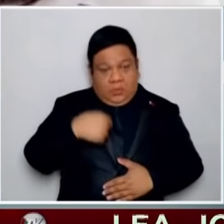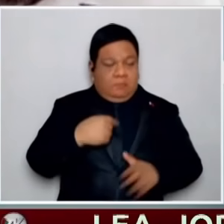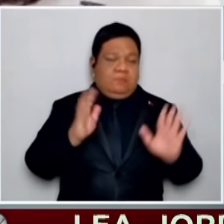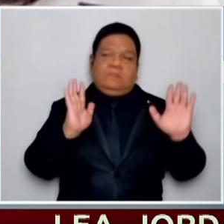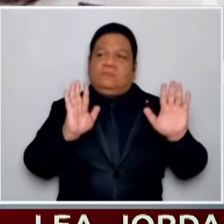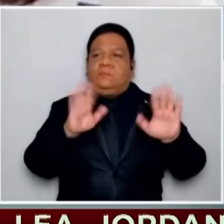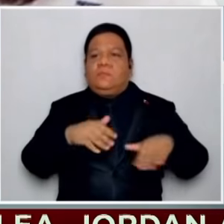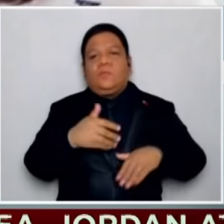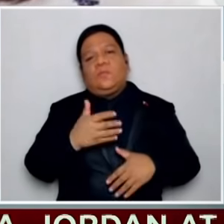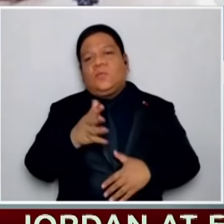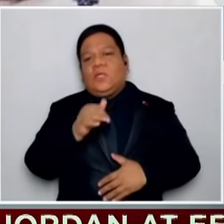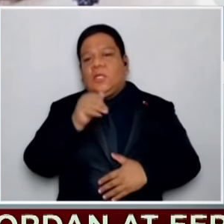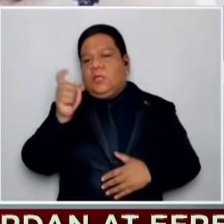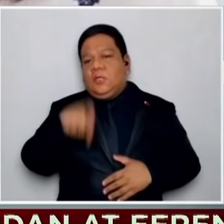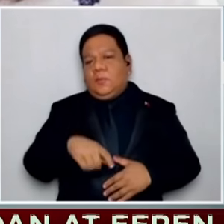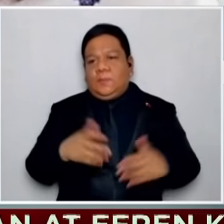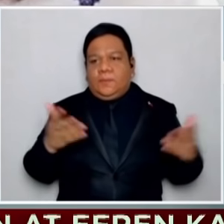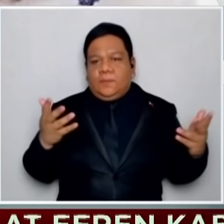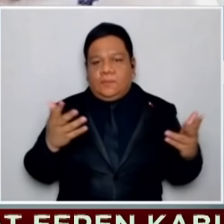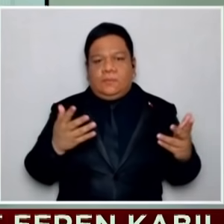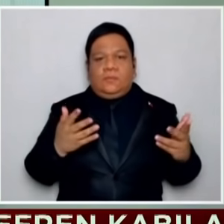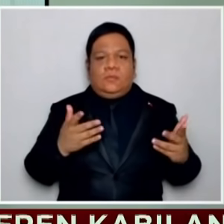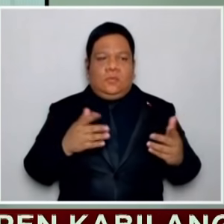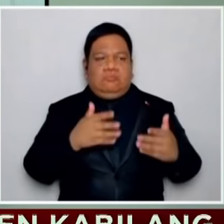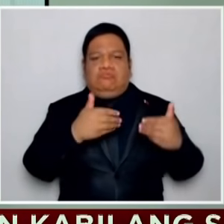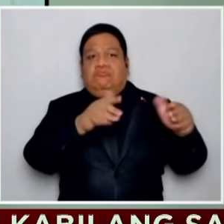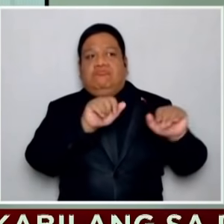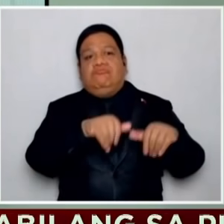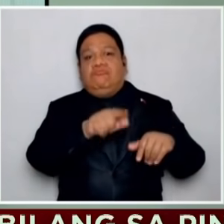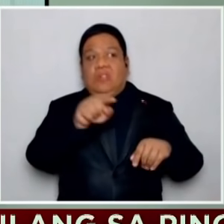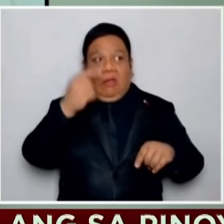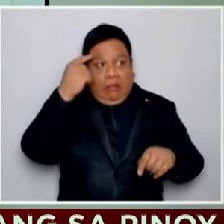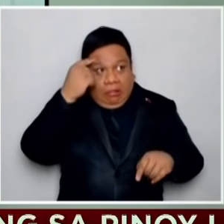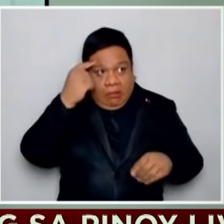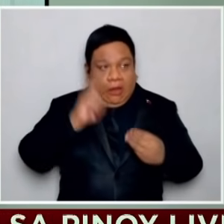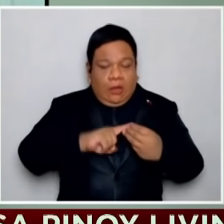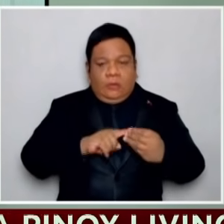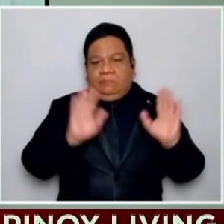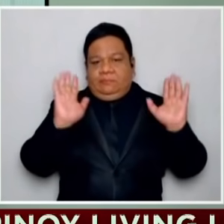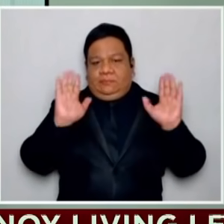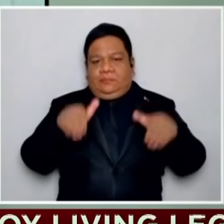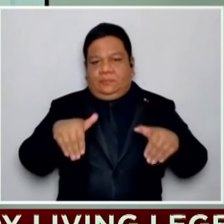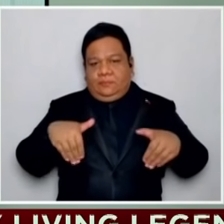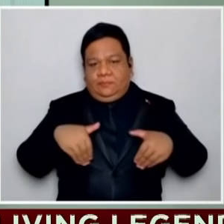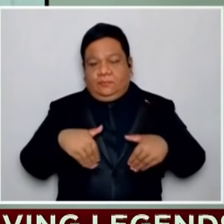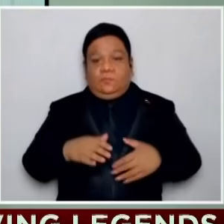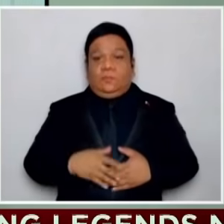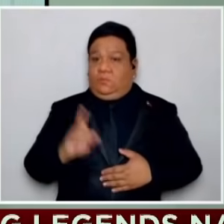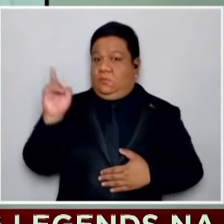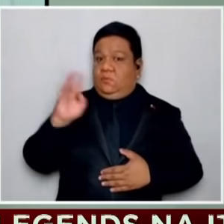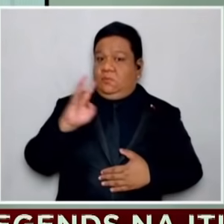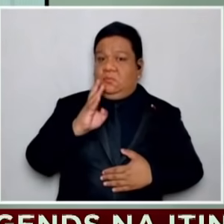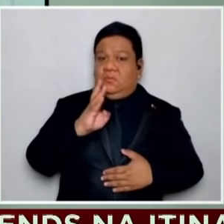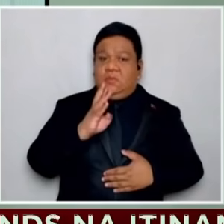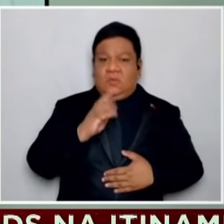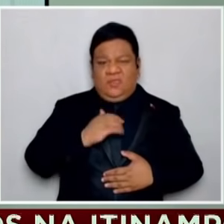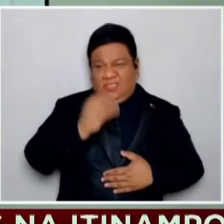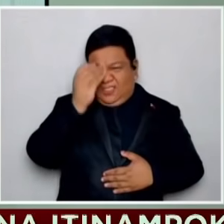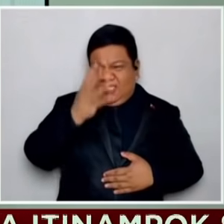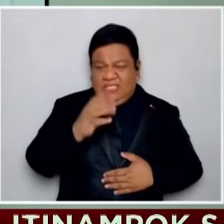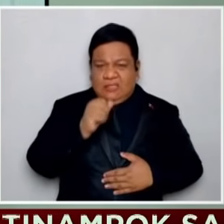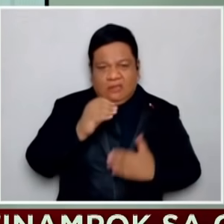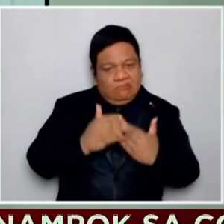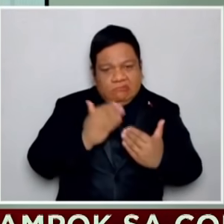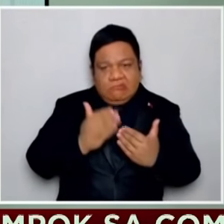Okay. To them, it's a big deal. I said, it's not going to be easy. It's a complicated matter. They're